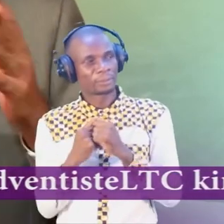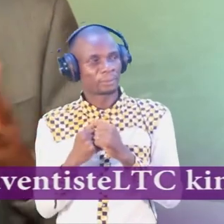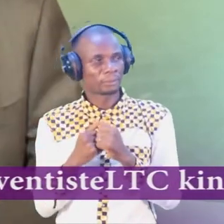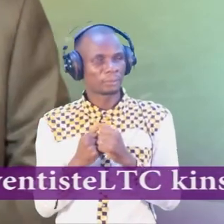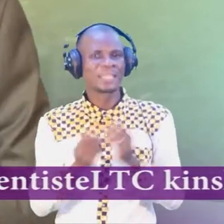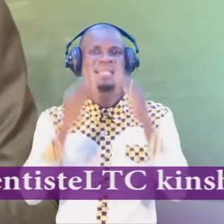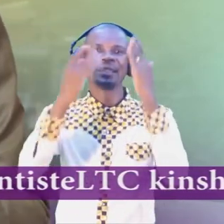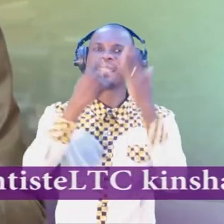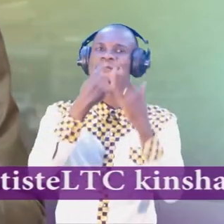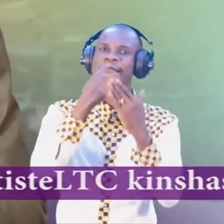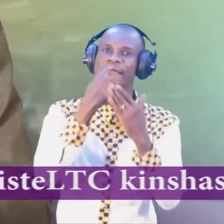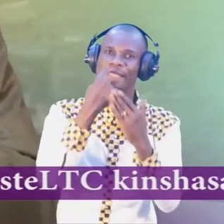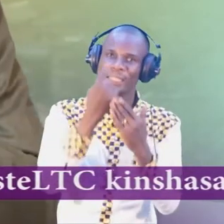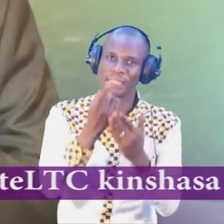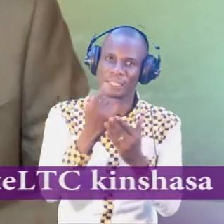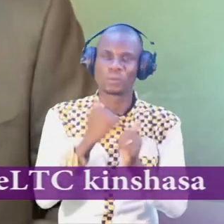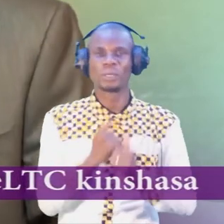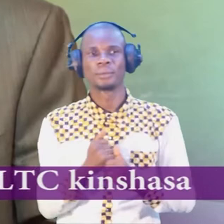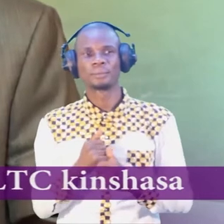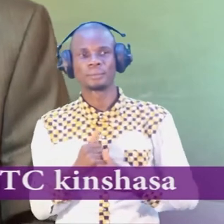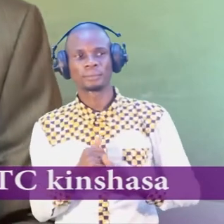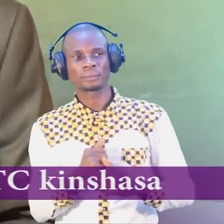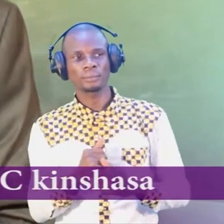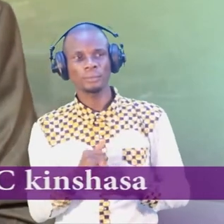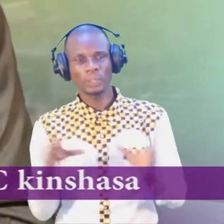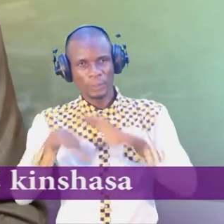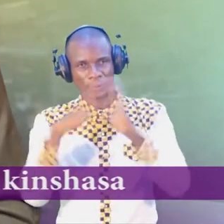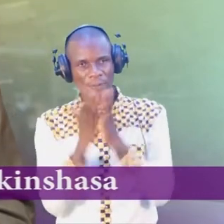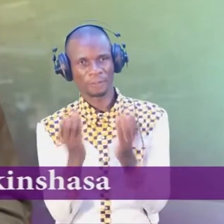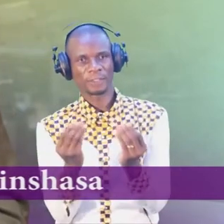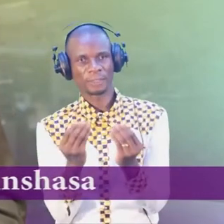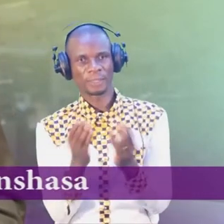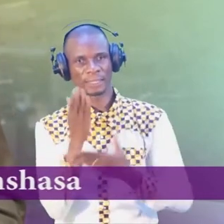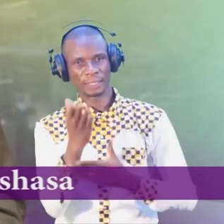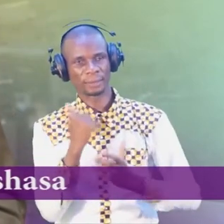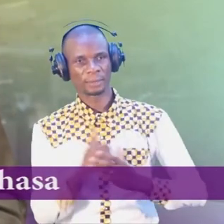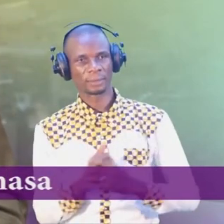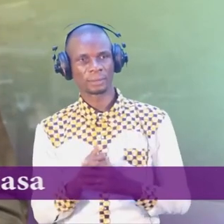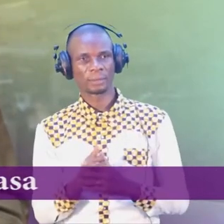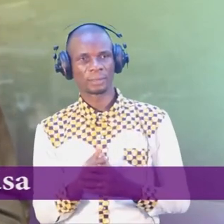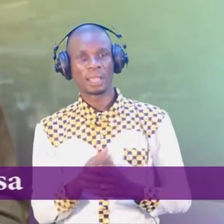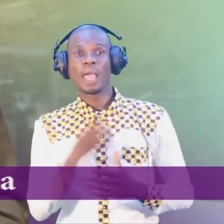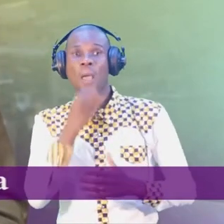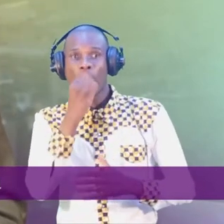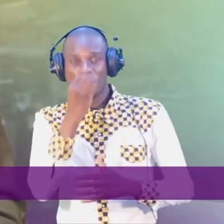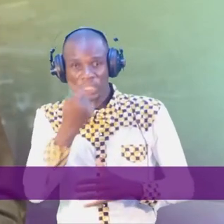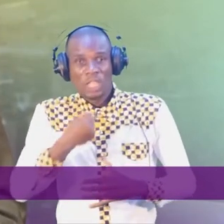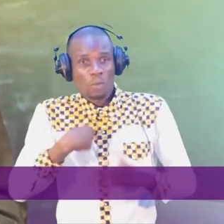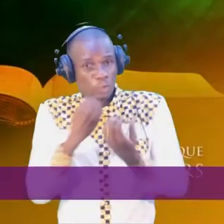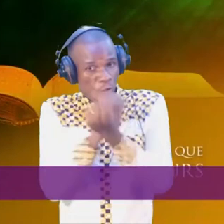Tuone sasa amri hizi kumi. Amri ya kwanza nasema hivi katika fungu la tatu,